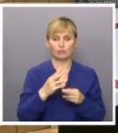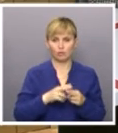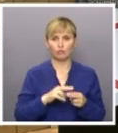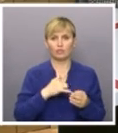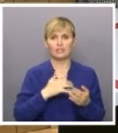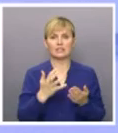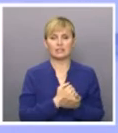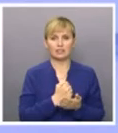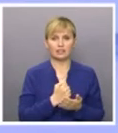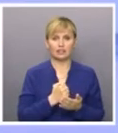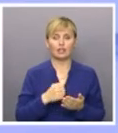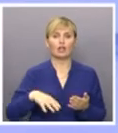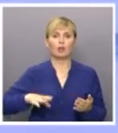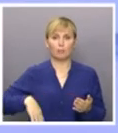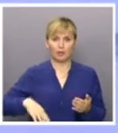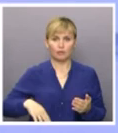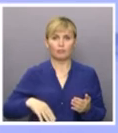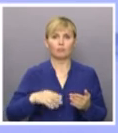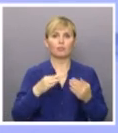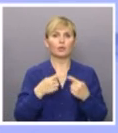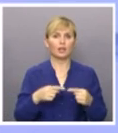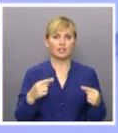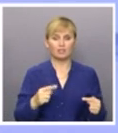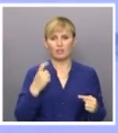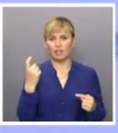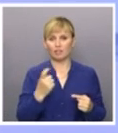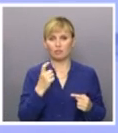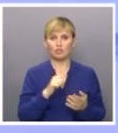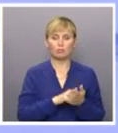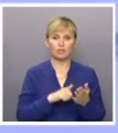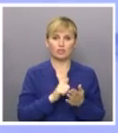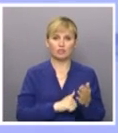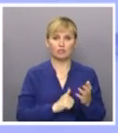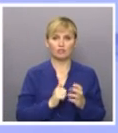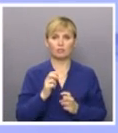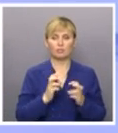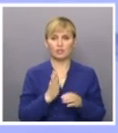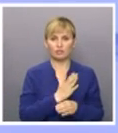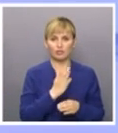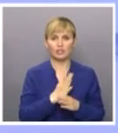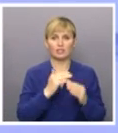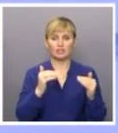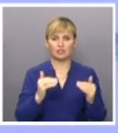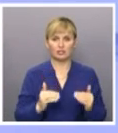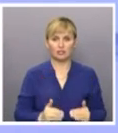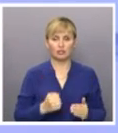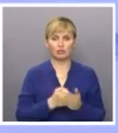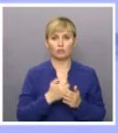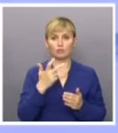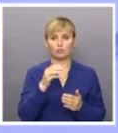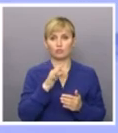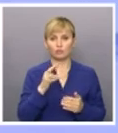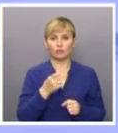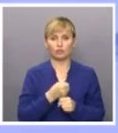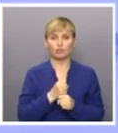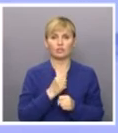достигали. Потом, по понятным там, экономическим причинам, производство снижалось, и пока не дошло до этих 300 тонн, которые держались